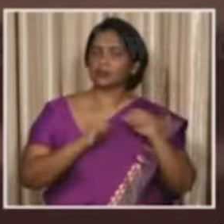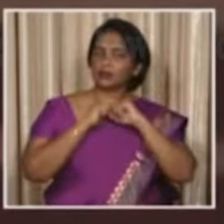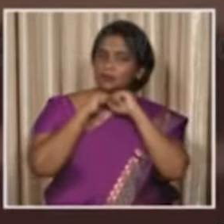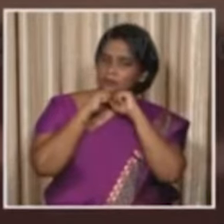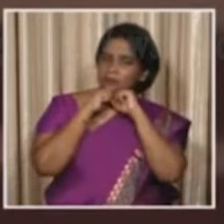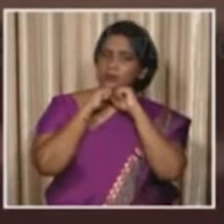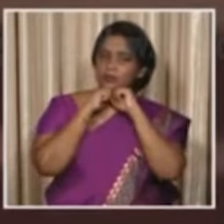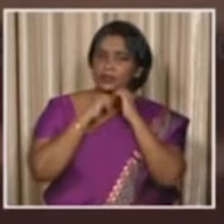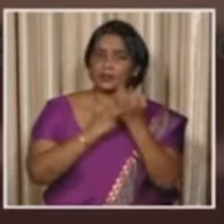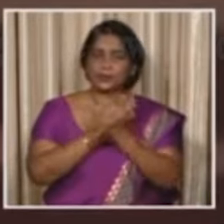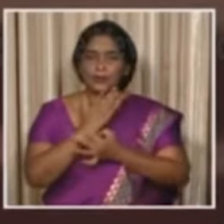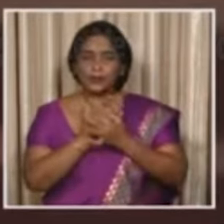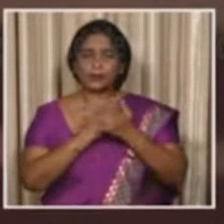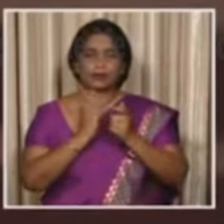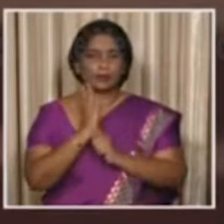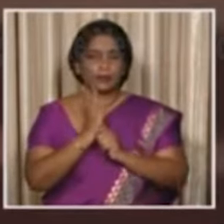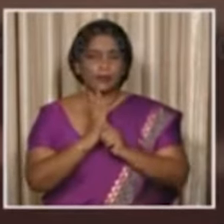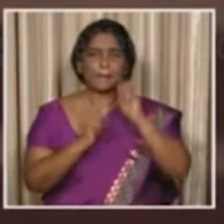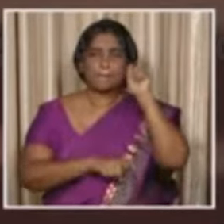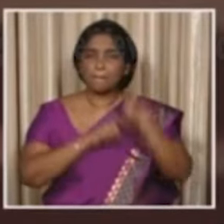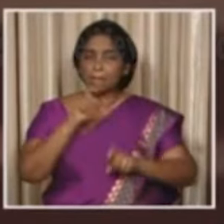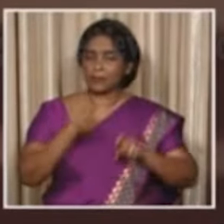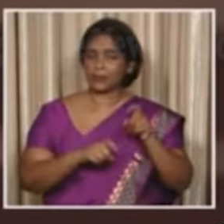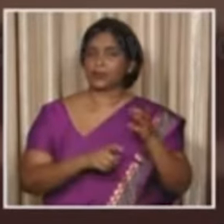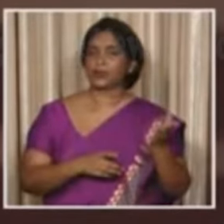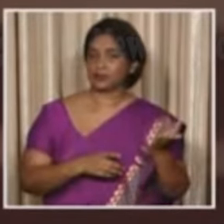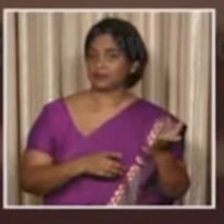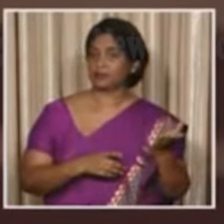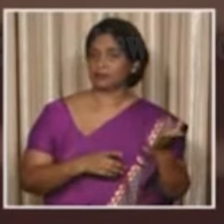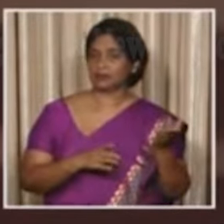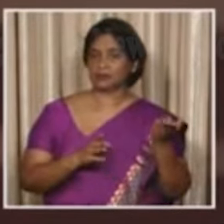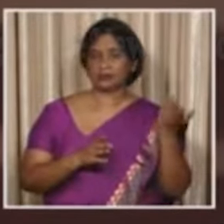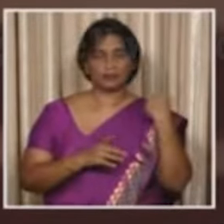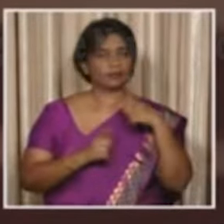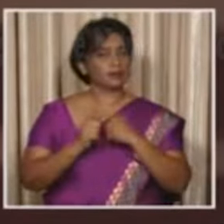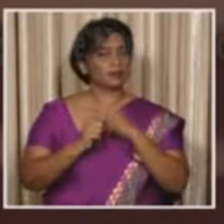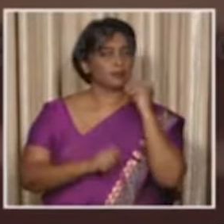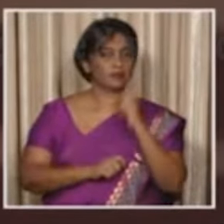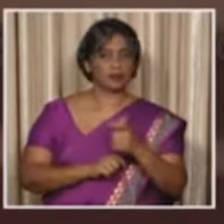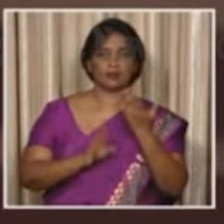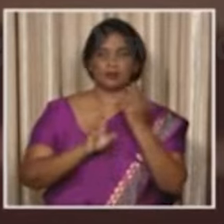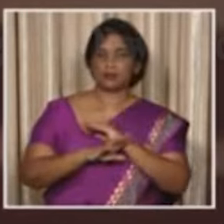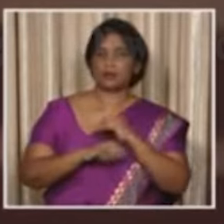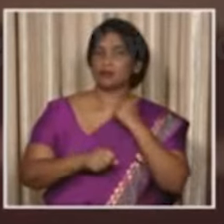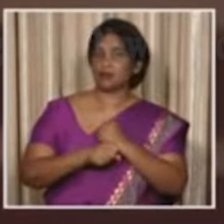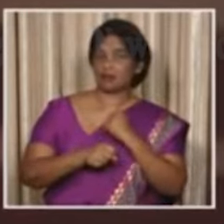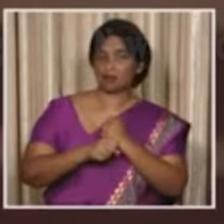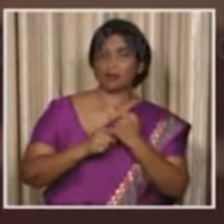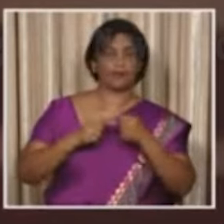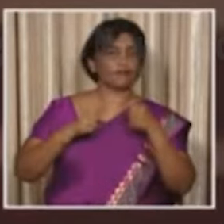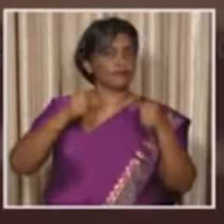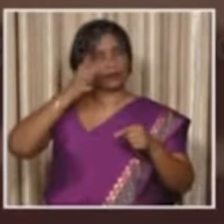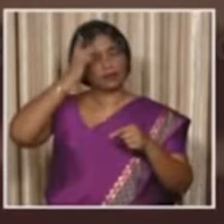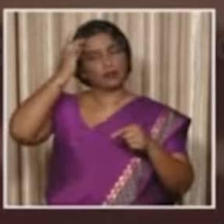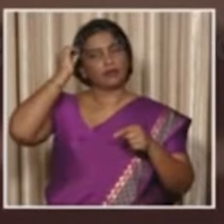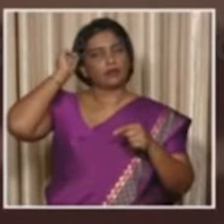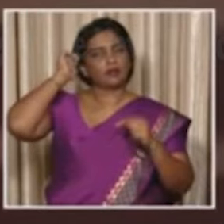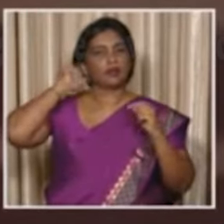හිටිය කුඩුකාරයෝ පාතාලේ මිනිස්සු තමයි එදා සල්ලි වියදම් කරේ එදා තිබිච්ච ආණ්ඩුවට විරුද්ධව. ඒ